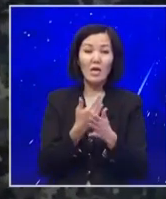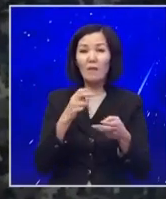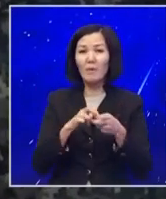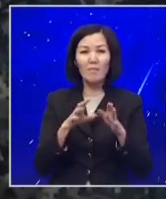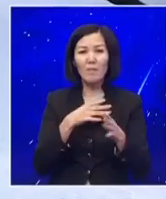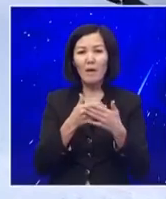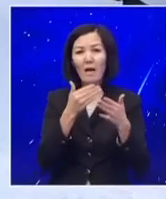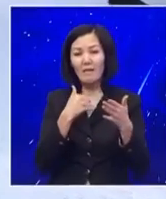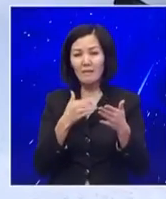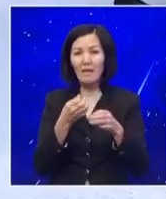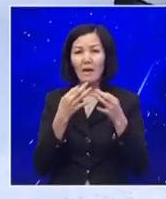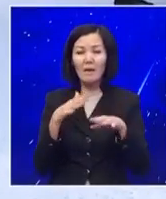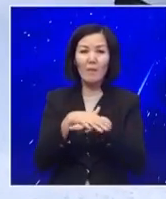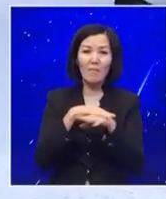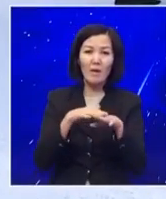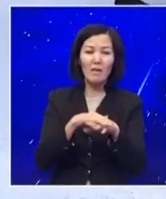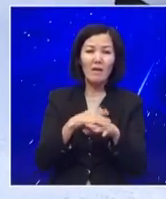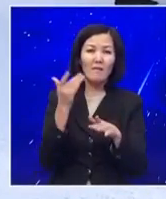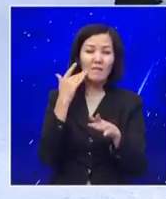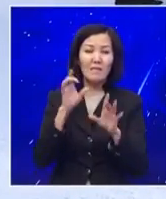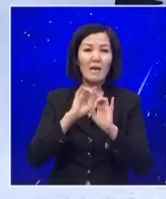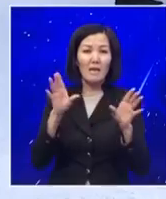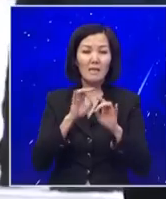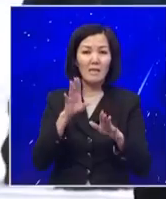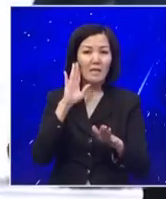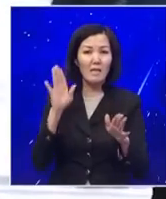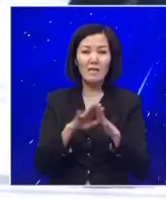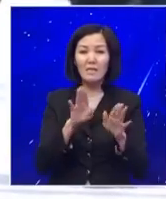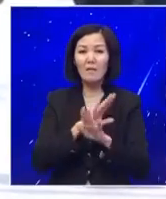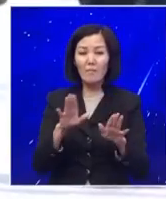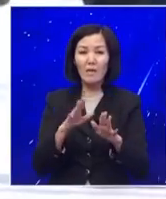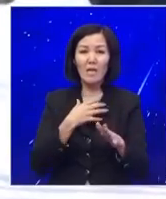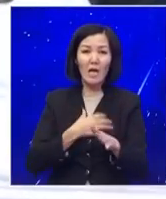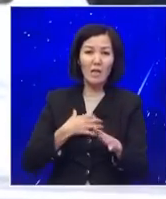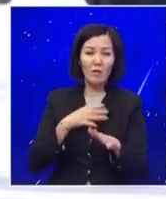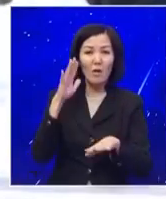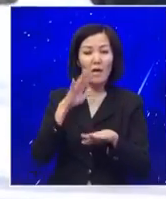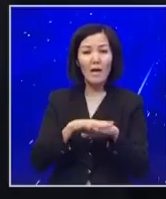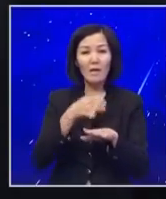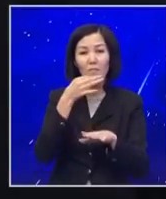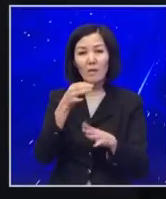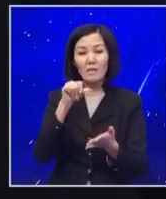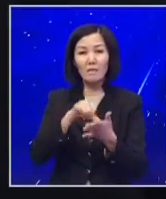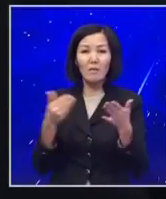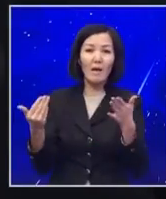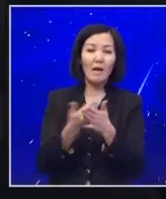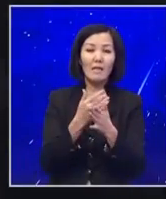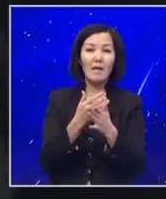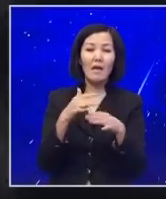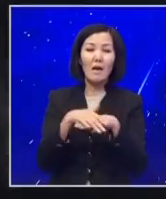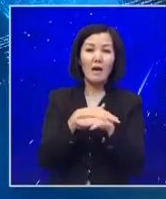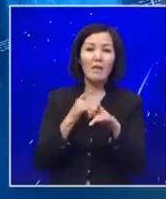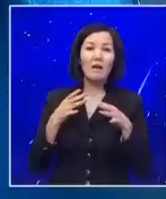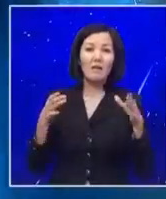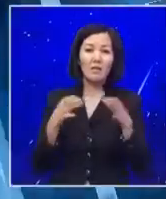емес. Қарапайым халық талай жылдан көтеріп келе жатыр. Ескерілмей жатқанына алаңдаулы. Әкімдер есебі тұсында қайта жиналғандары да